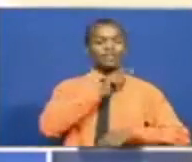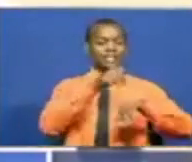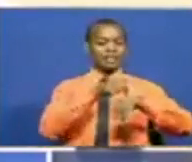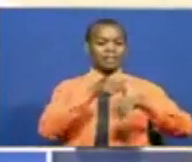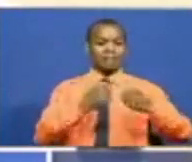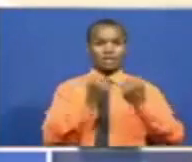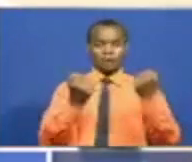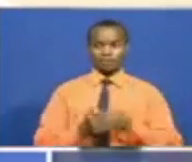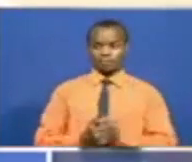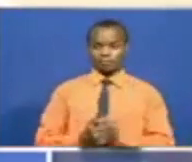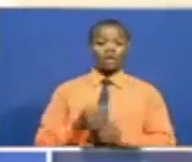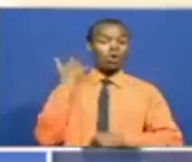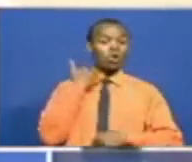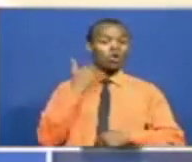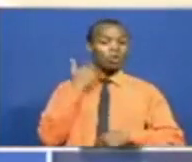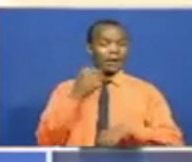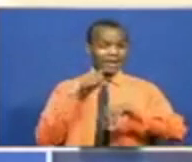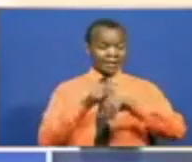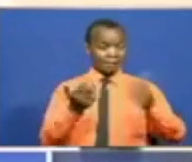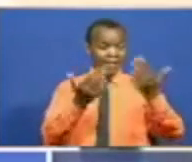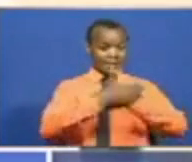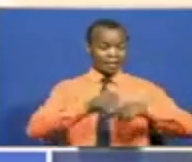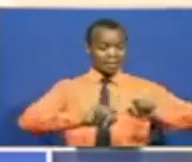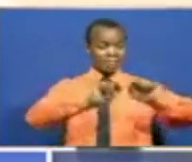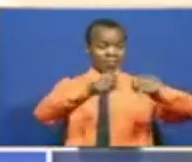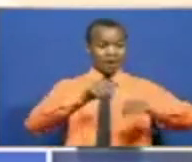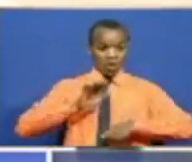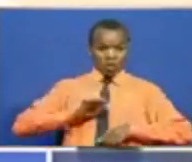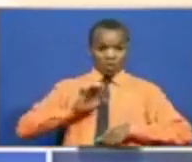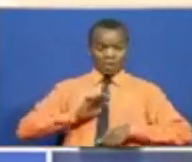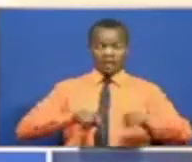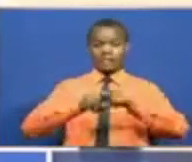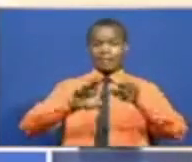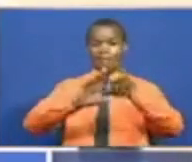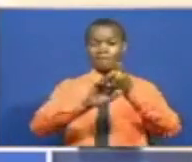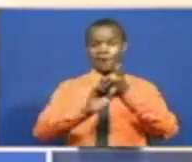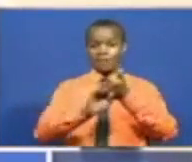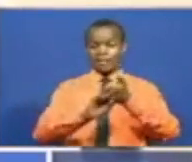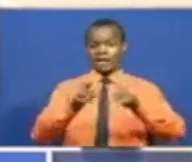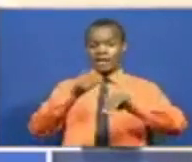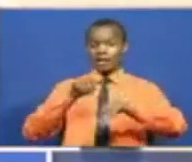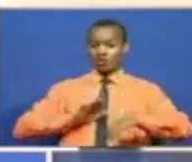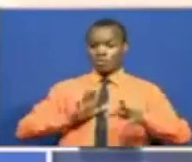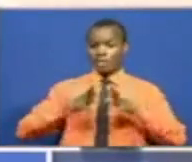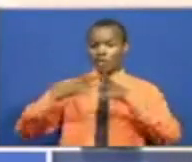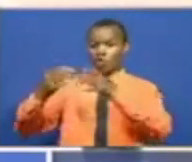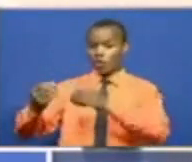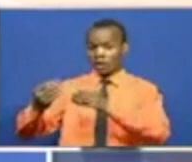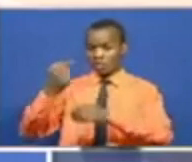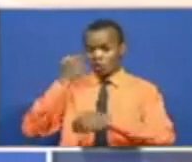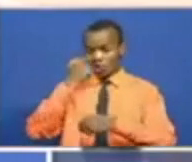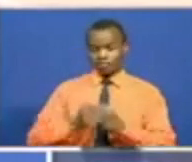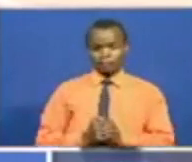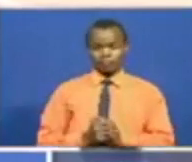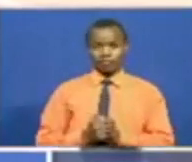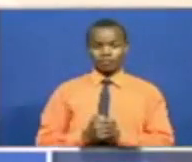na wakora usiku mwendo wa saa 5 akiwa katika harakati zake za kwenda nyumbani. Walimpiga wakamuumiza na visu